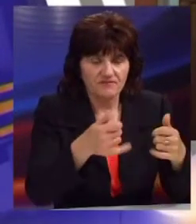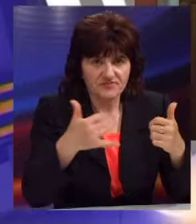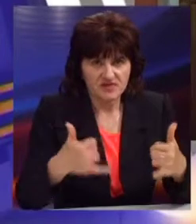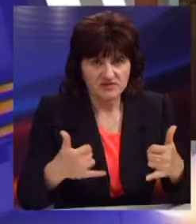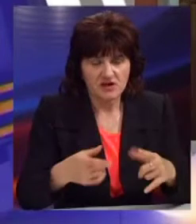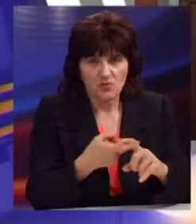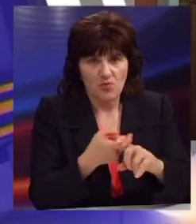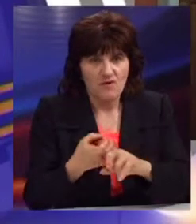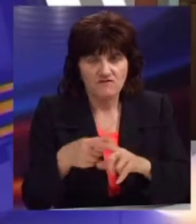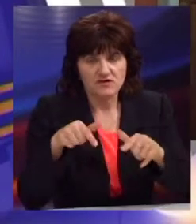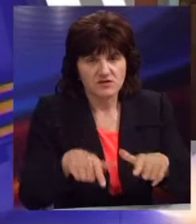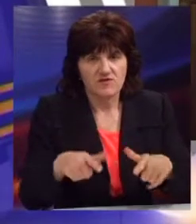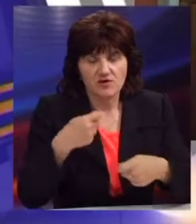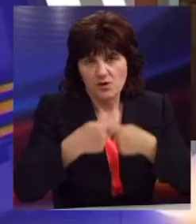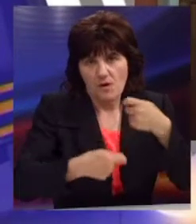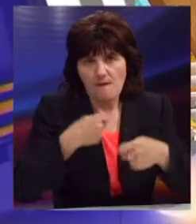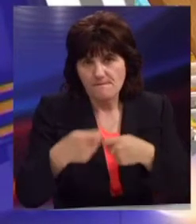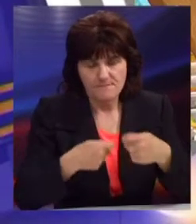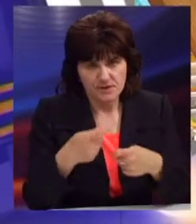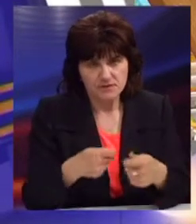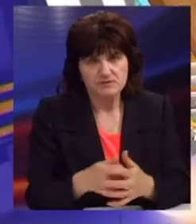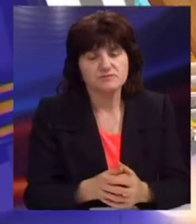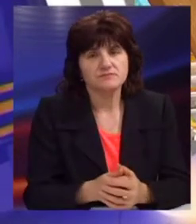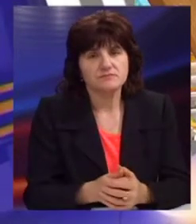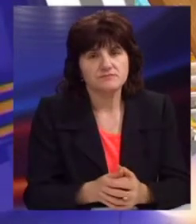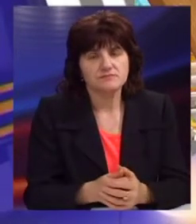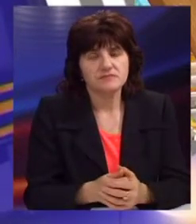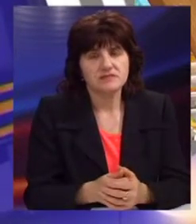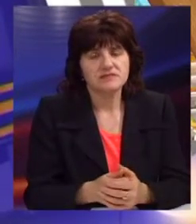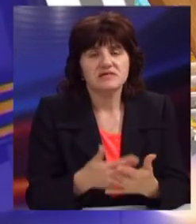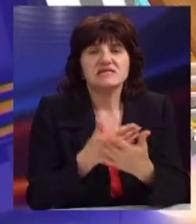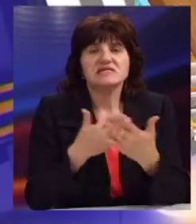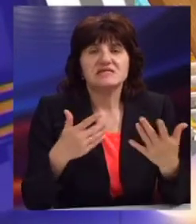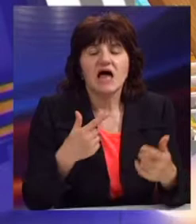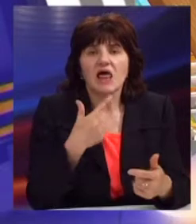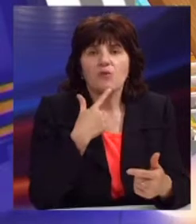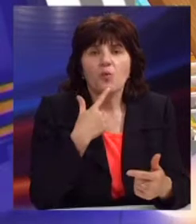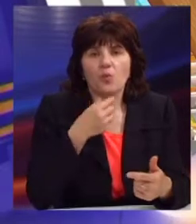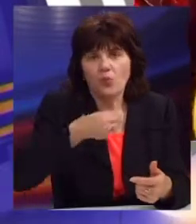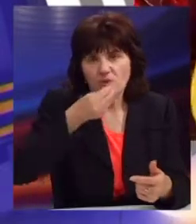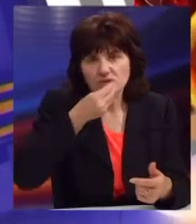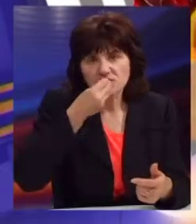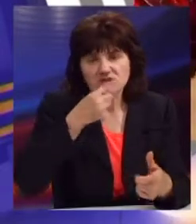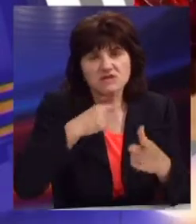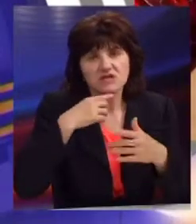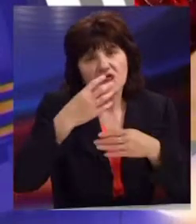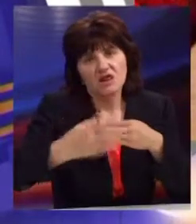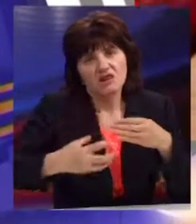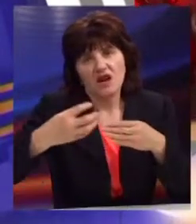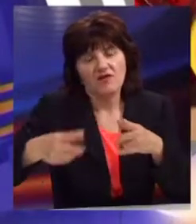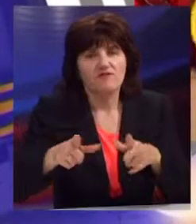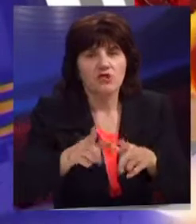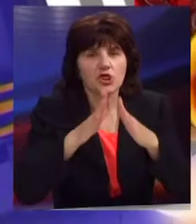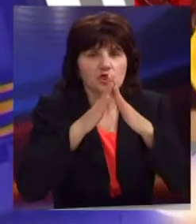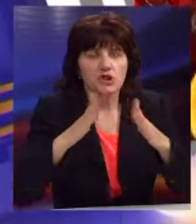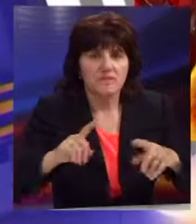trgovini, zakon o komunalnim delatnostima i svi oni koji nas tangiraju. Sajam Ukusi tradicije okupili su izvorne proizvođače domaćih